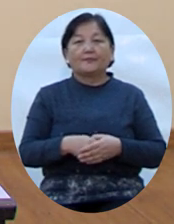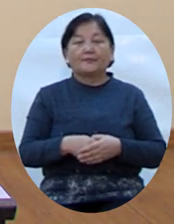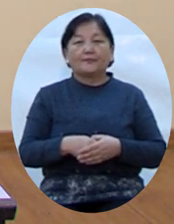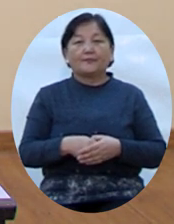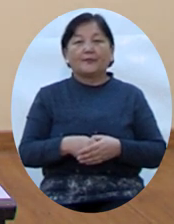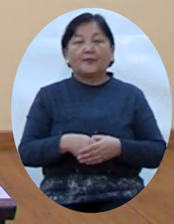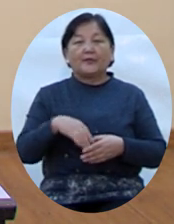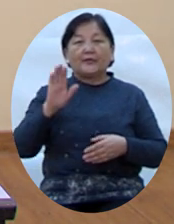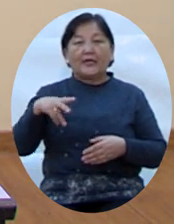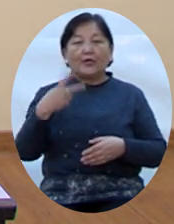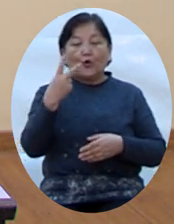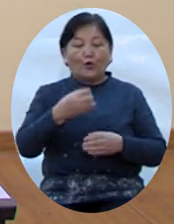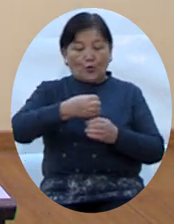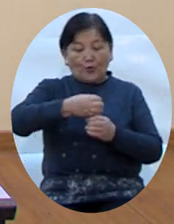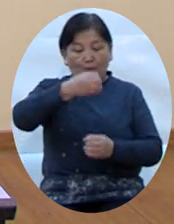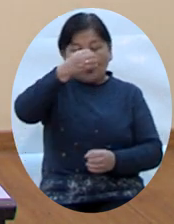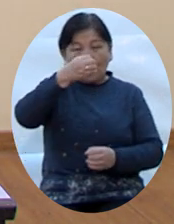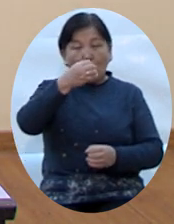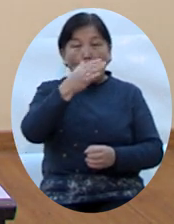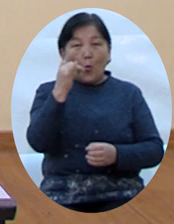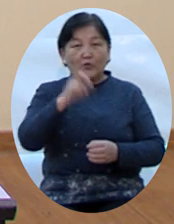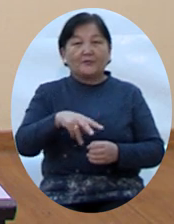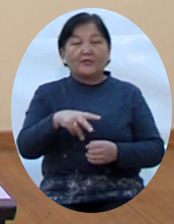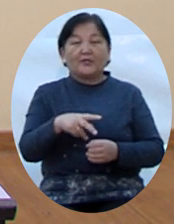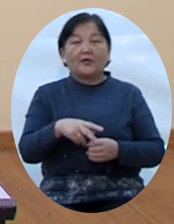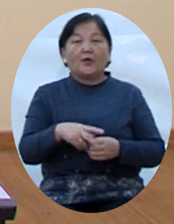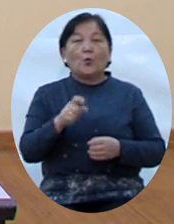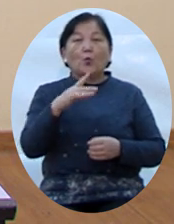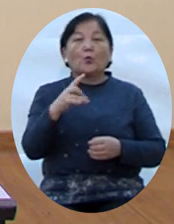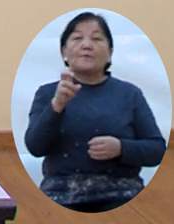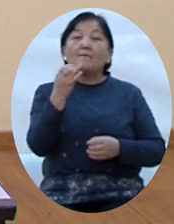За дараа нь 2 номертой уусамлтаа тусая.